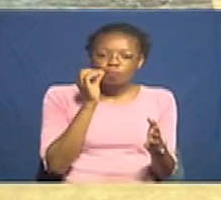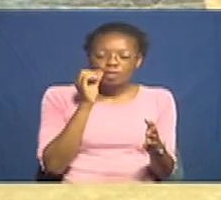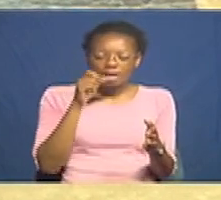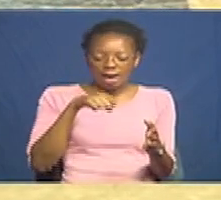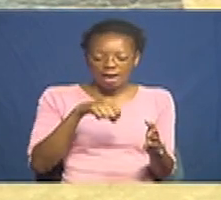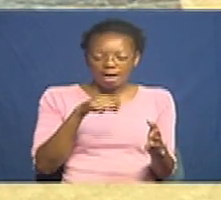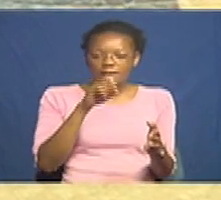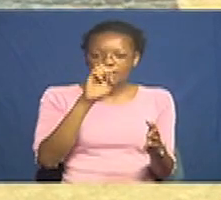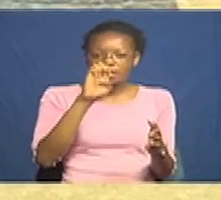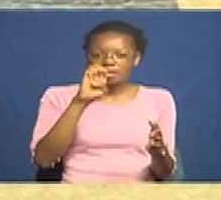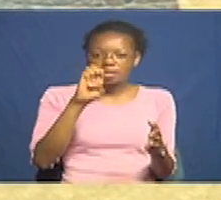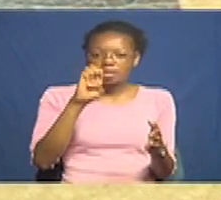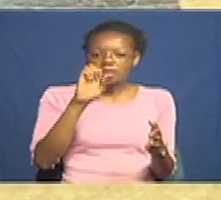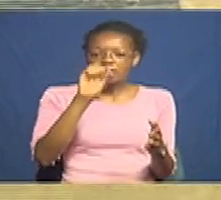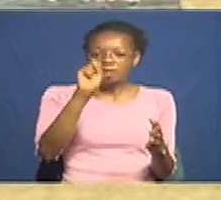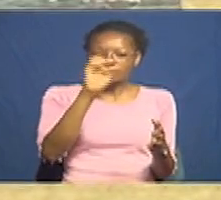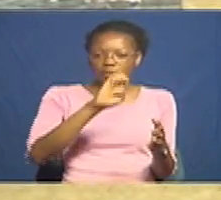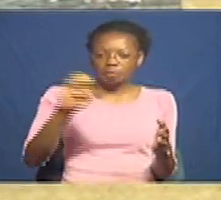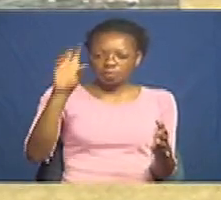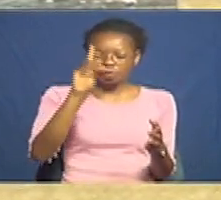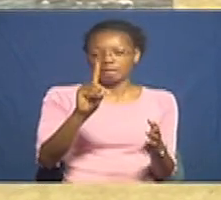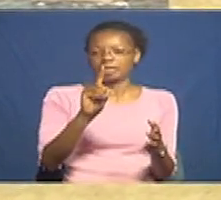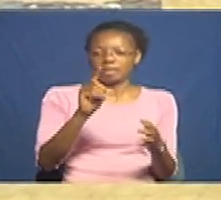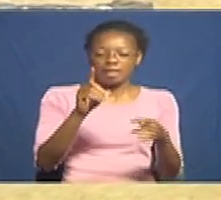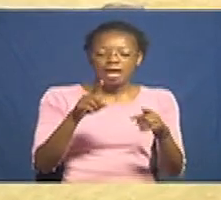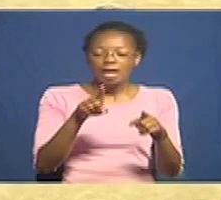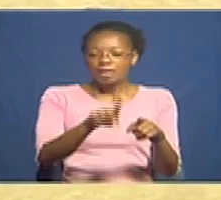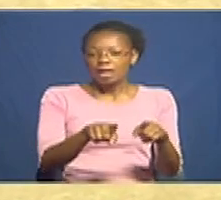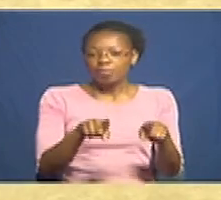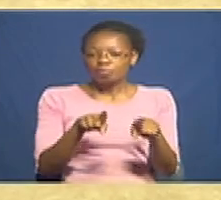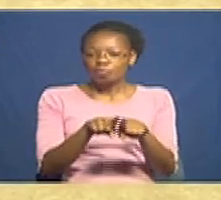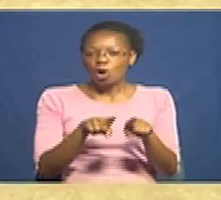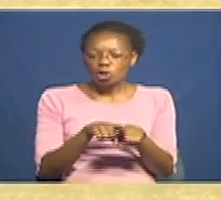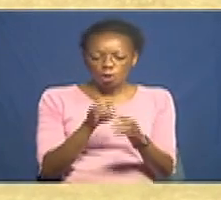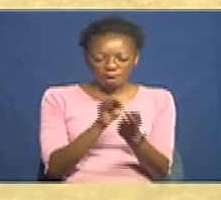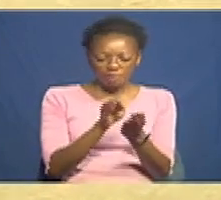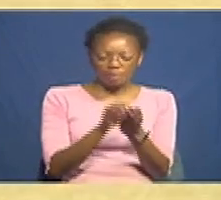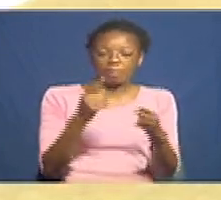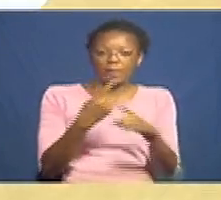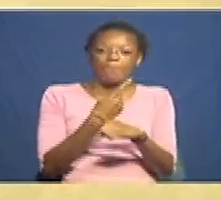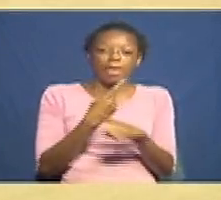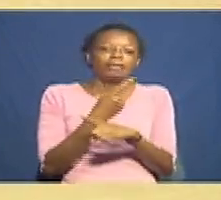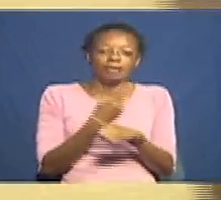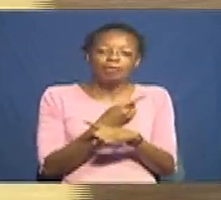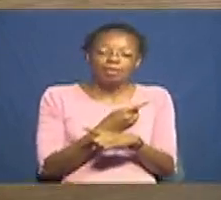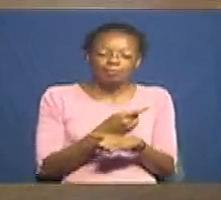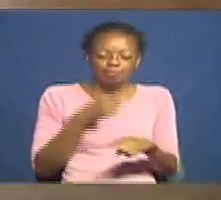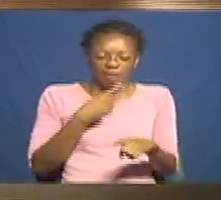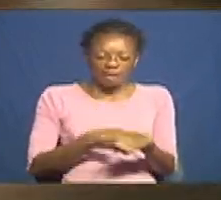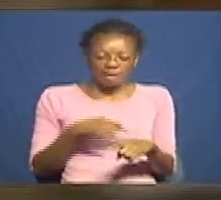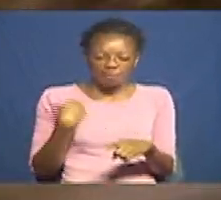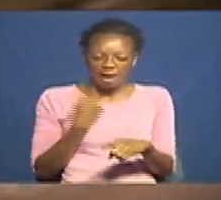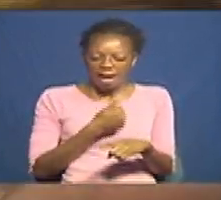hatuwezi press, ni kubwa sana. Na tutaki pia tuseme sasa juu ni kubwa tunaiacha kule.